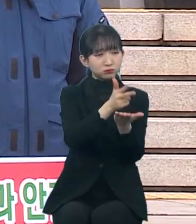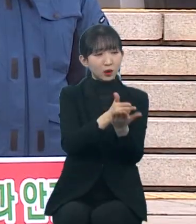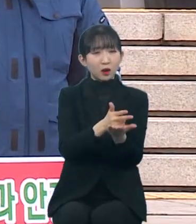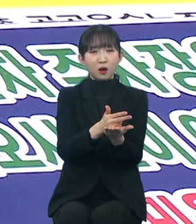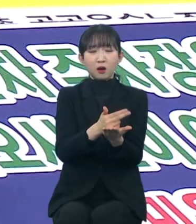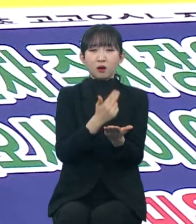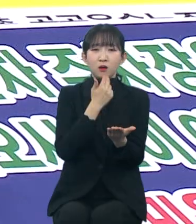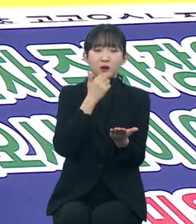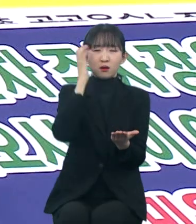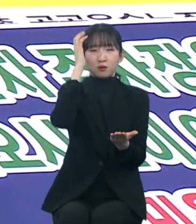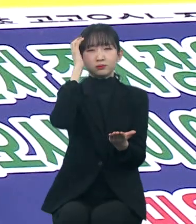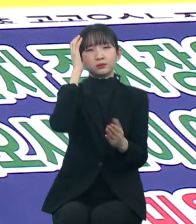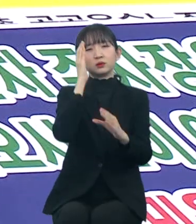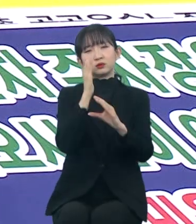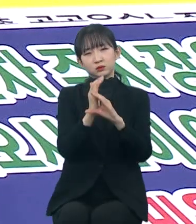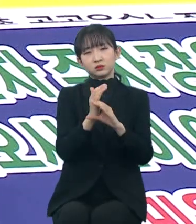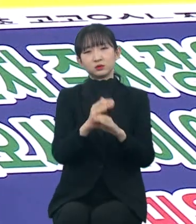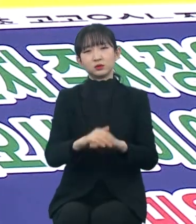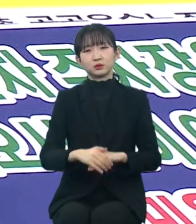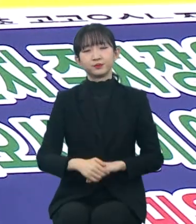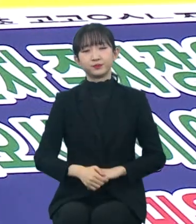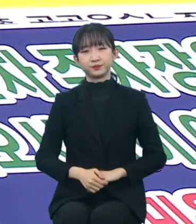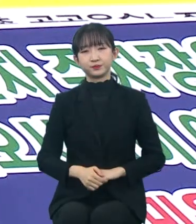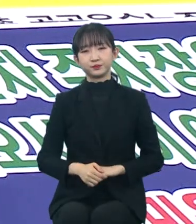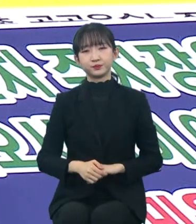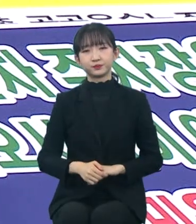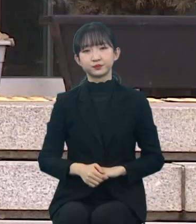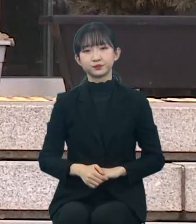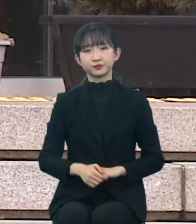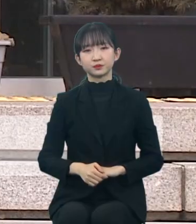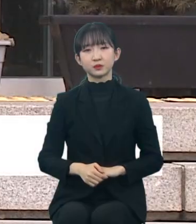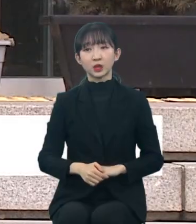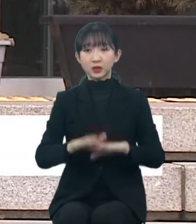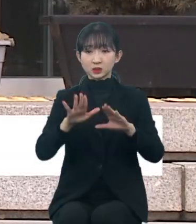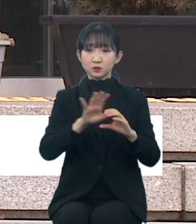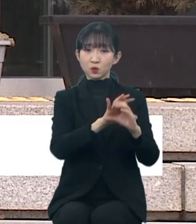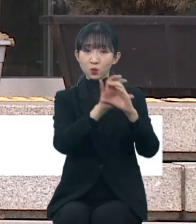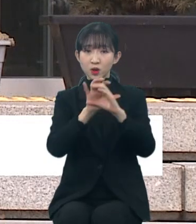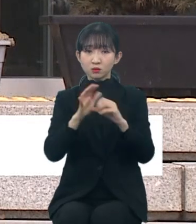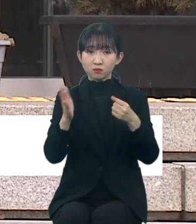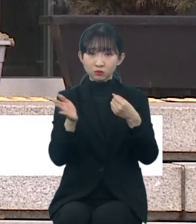화물노동자들이 고통받고 있다고 호소했습니다. 근데 지금 코로나 때문에